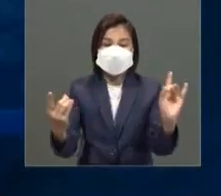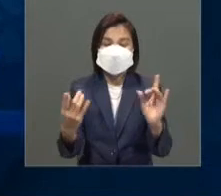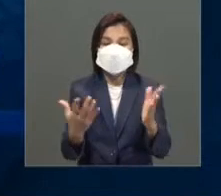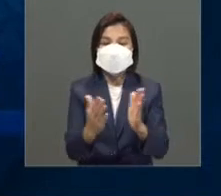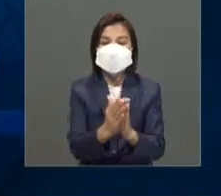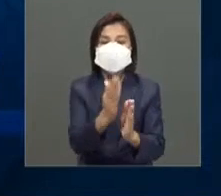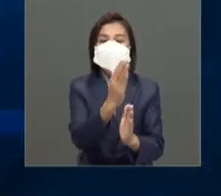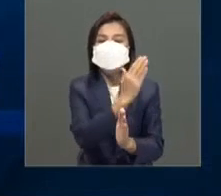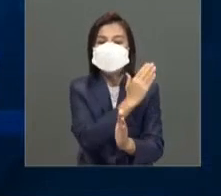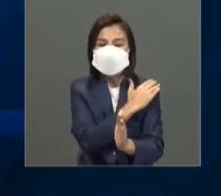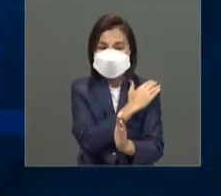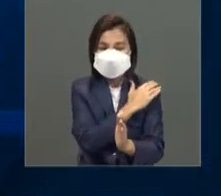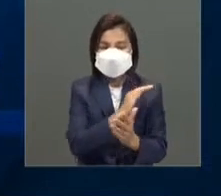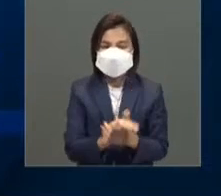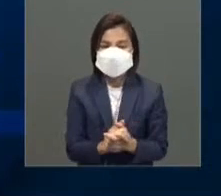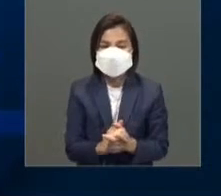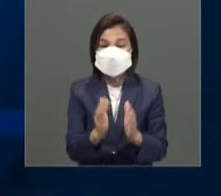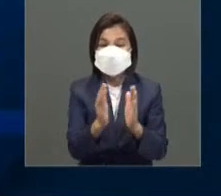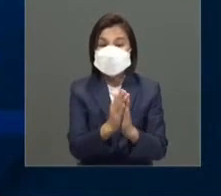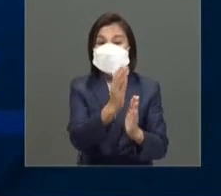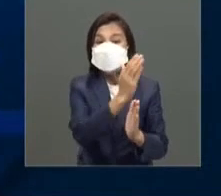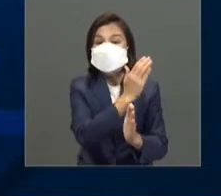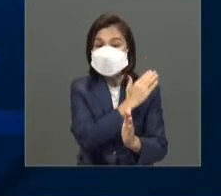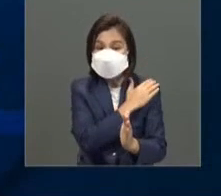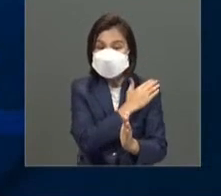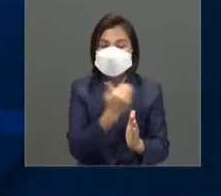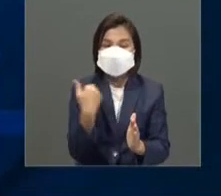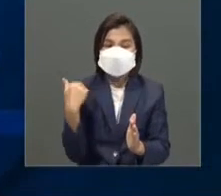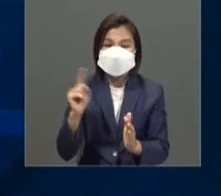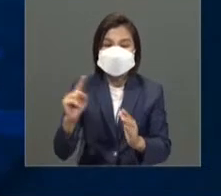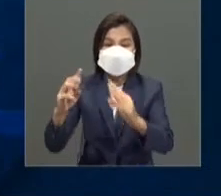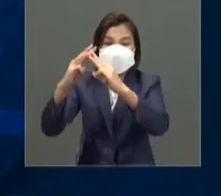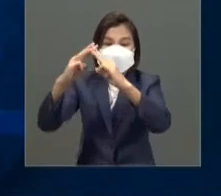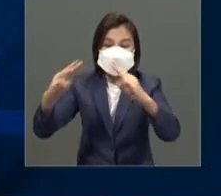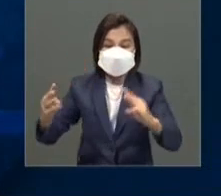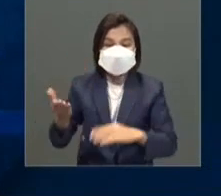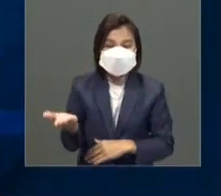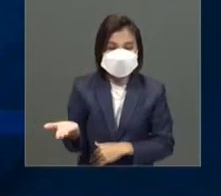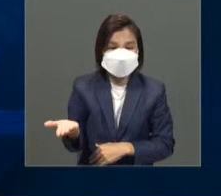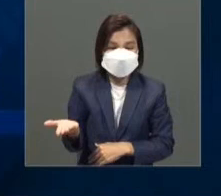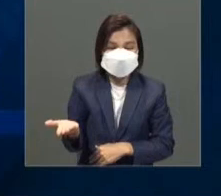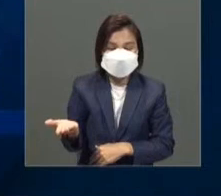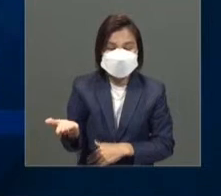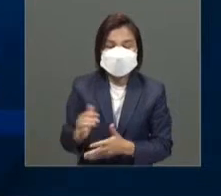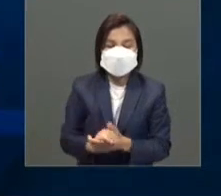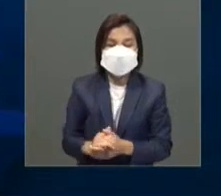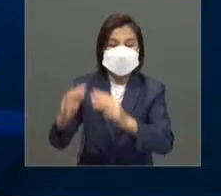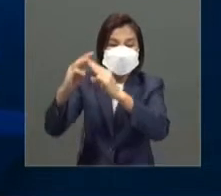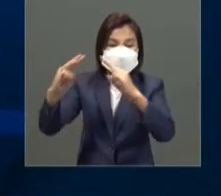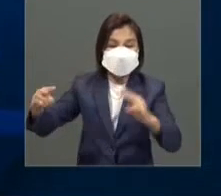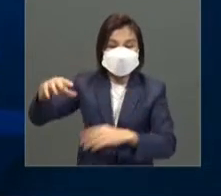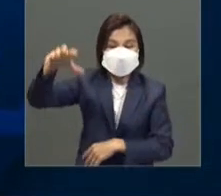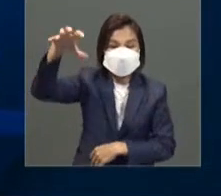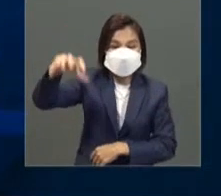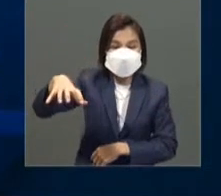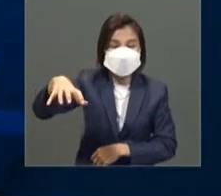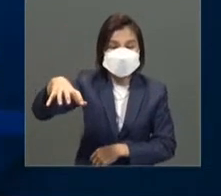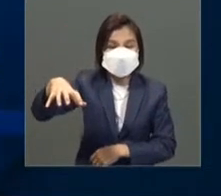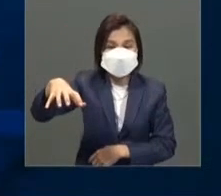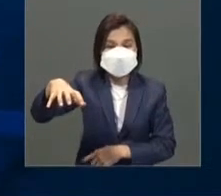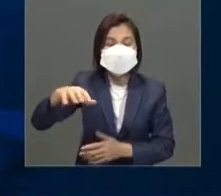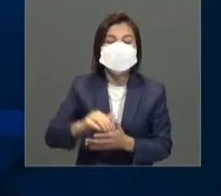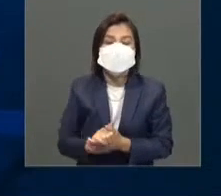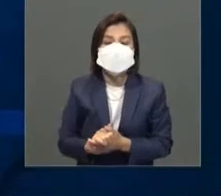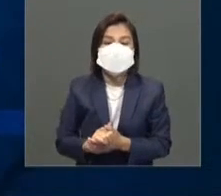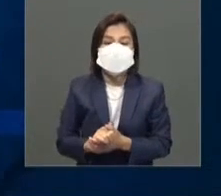ระนะครับพระสงฆ์ยังให้เรื่องของวัดนะครับก็คือสถานที่ทางศาสนายามที่เรา